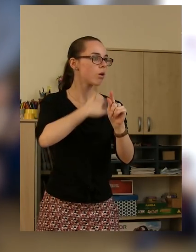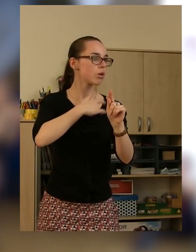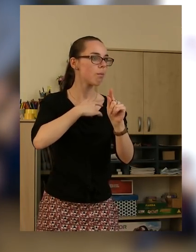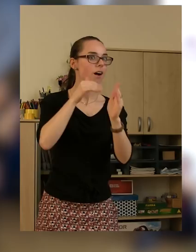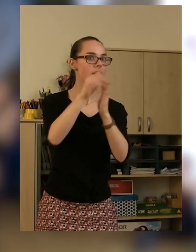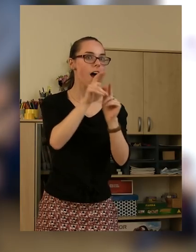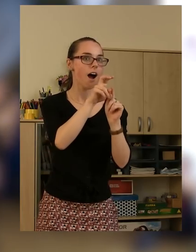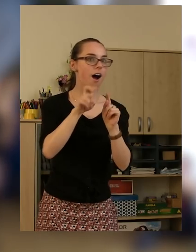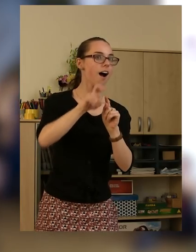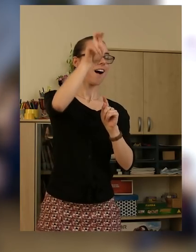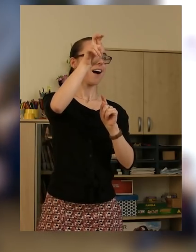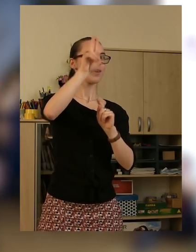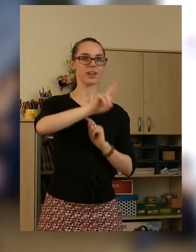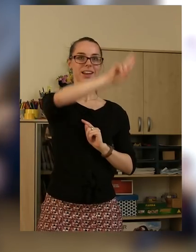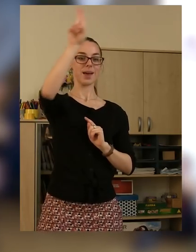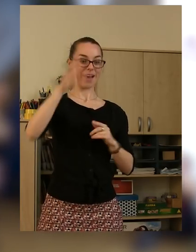Na něj se v tom nebi velmi těšili.